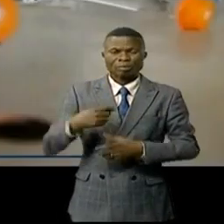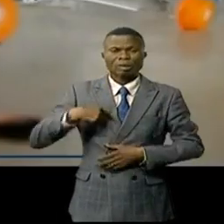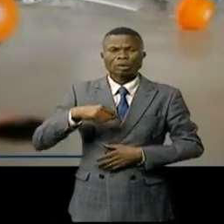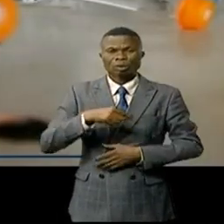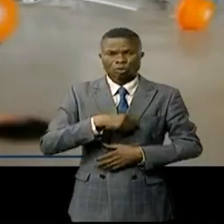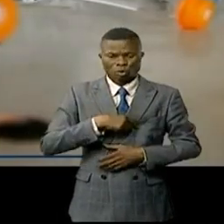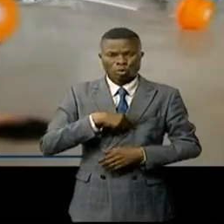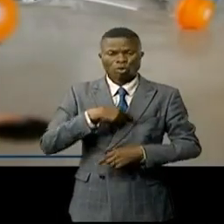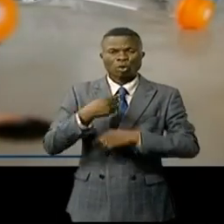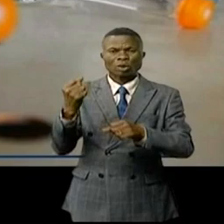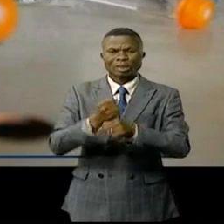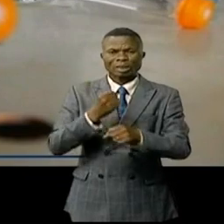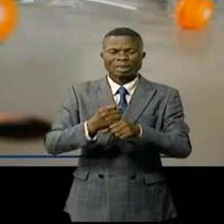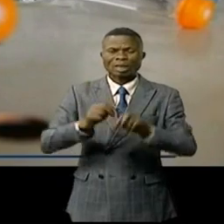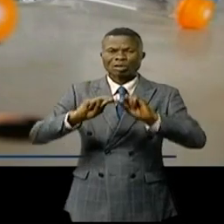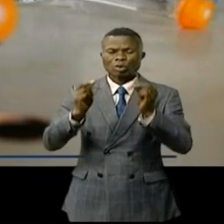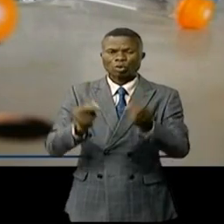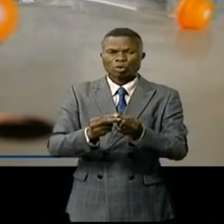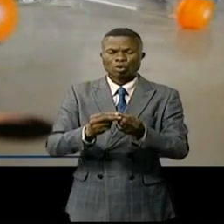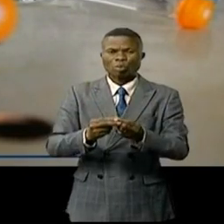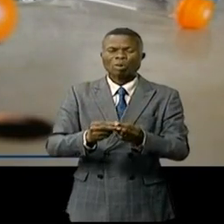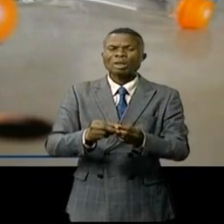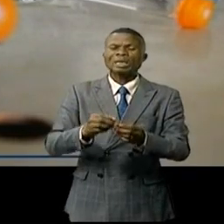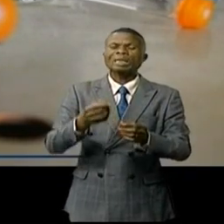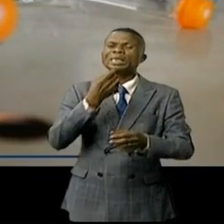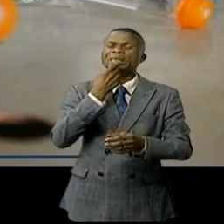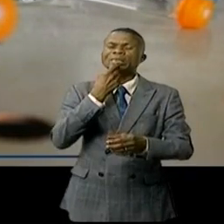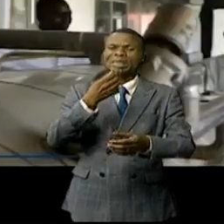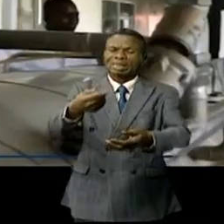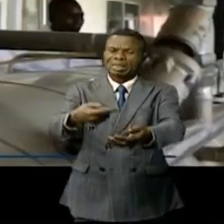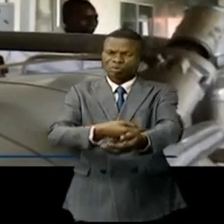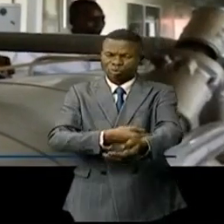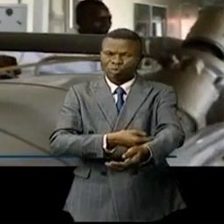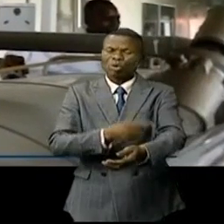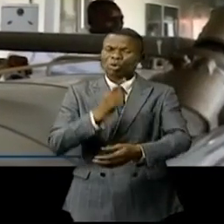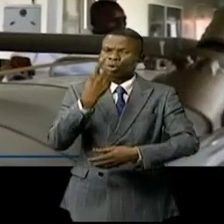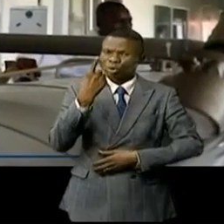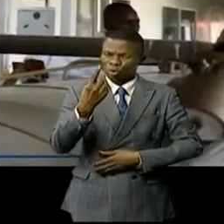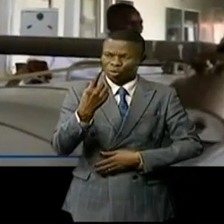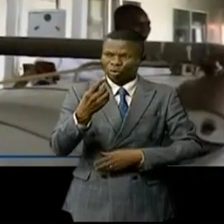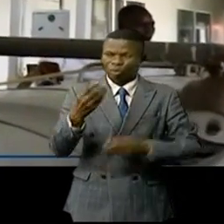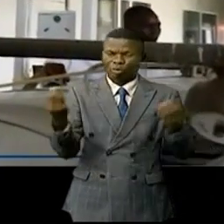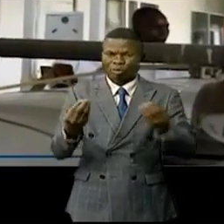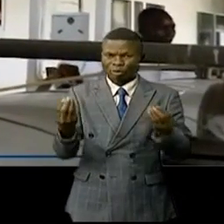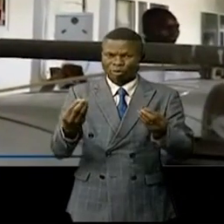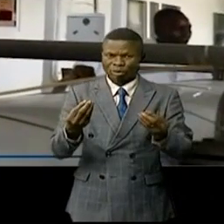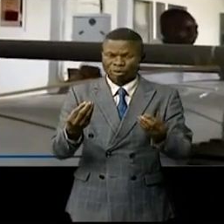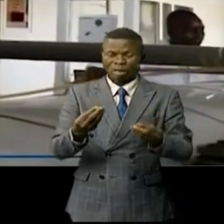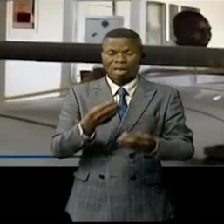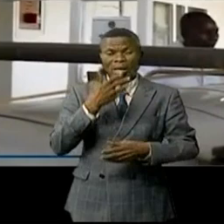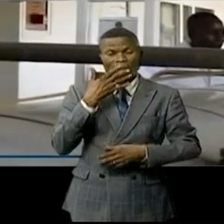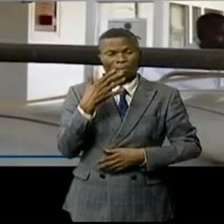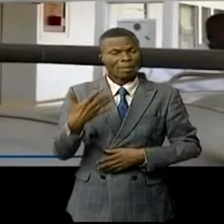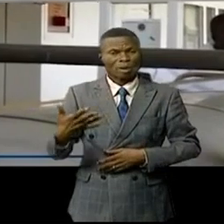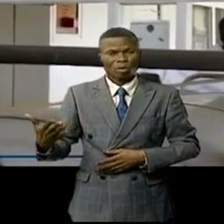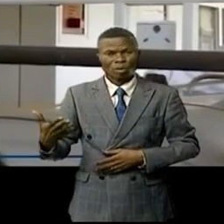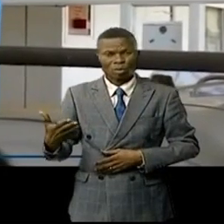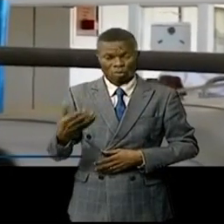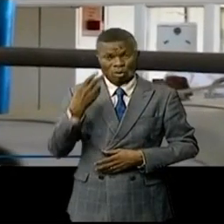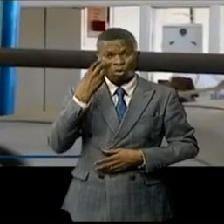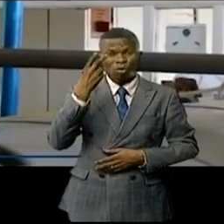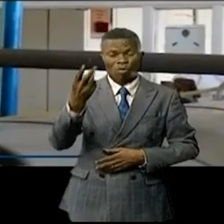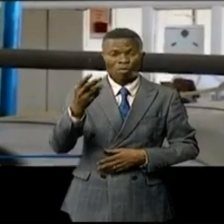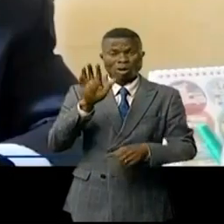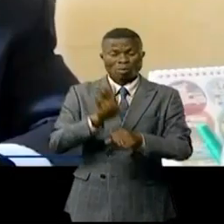seul type de produit liquide de perfusion, communément appelé sérum. Et il se fait fort malheureusement que nous assistons à une très